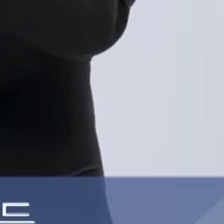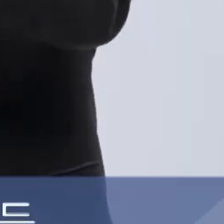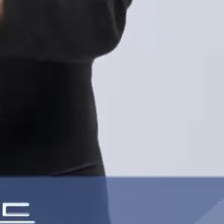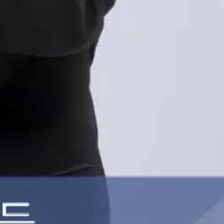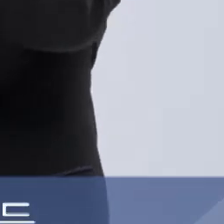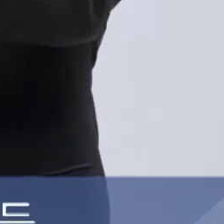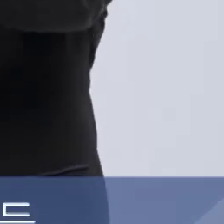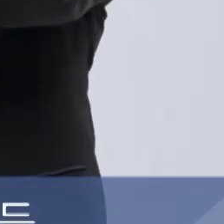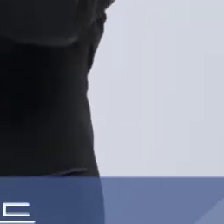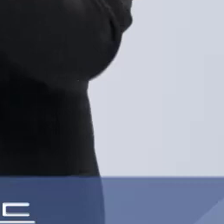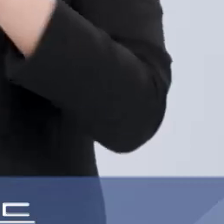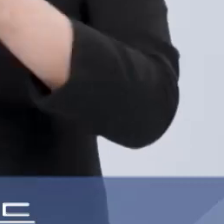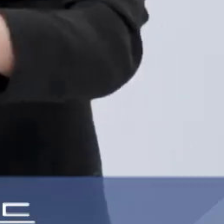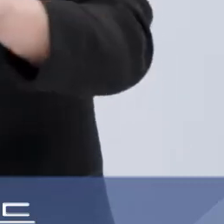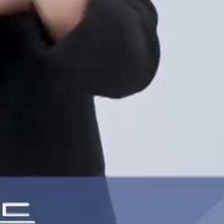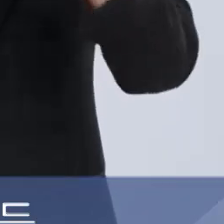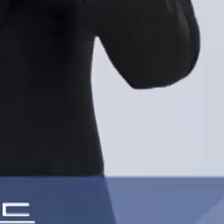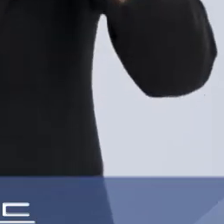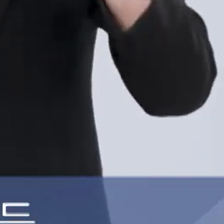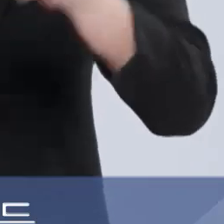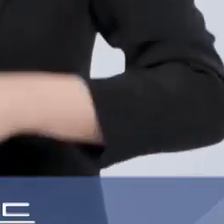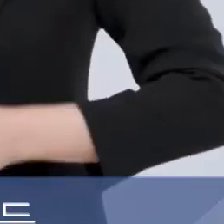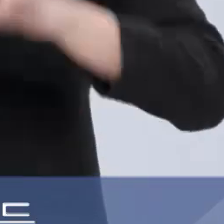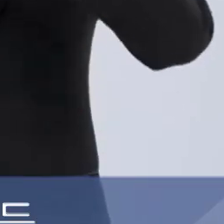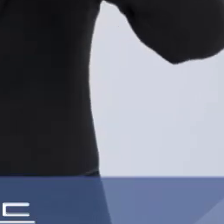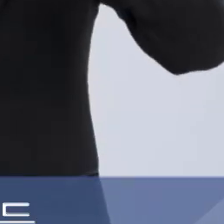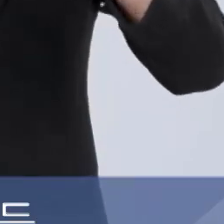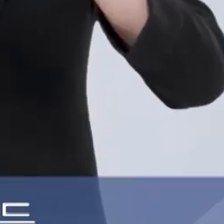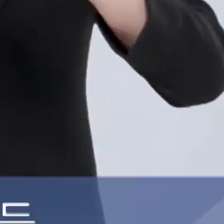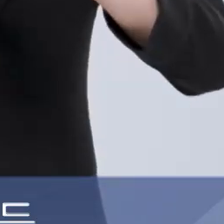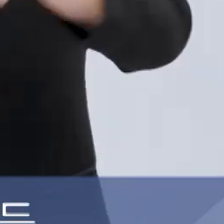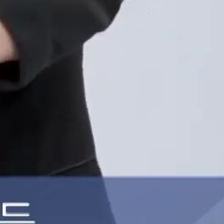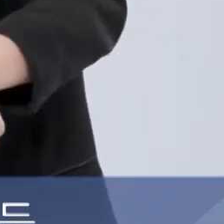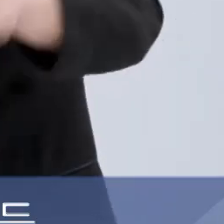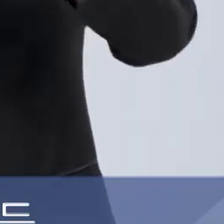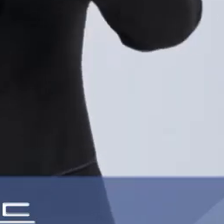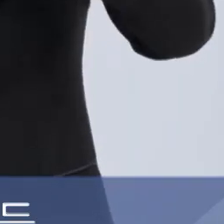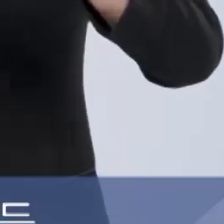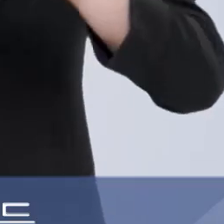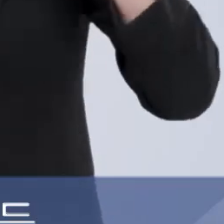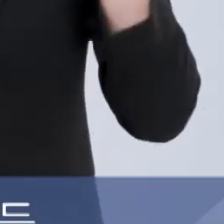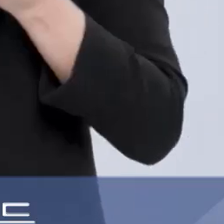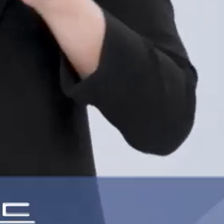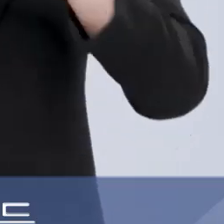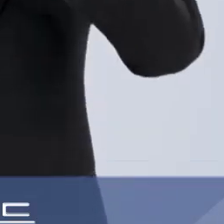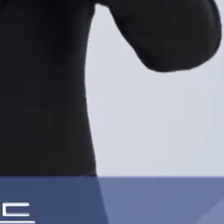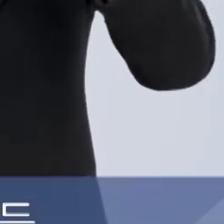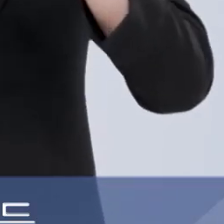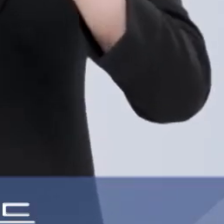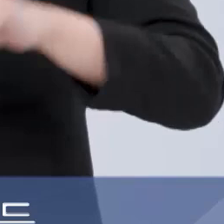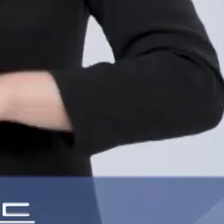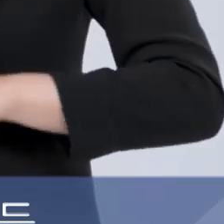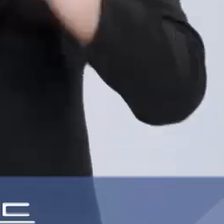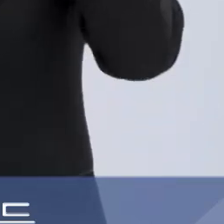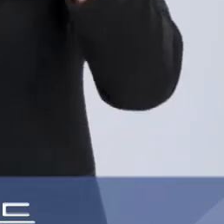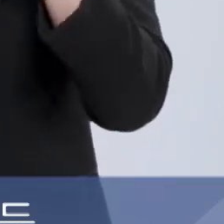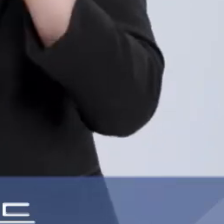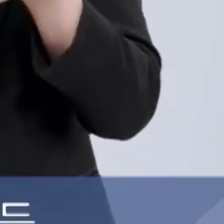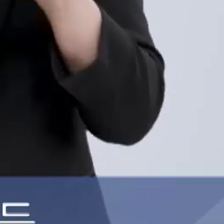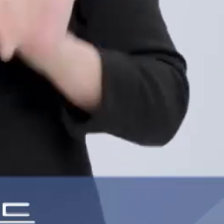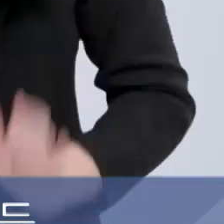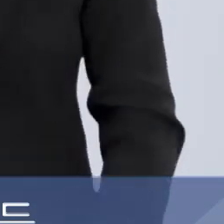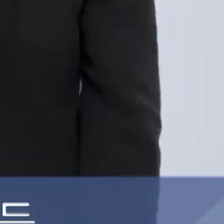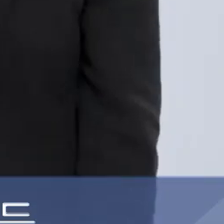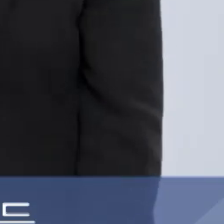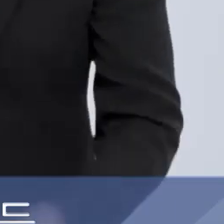공공기관에서 발행한 자격증, 복지카드, 국가유공자증, 학생증 등 사진이 첨부된 신분증명서